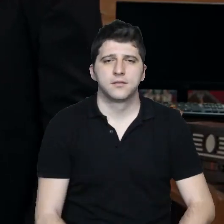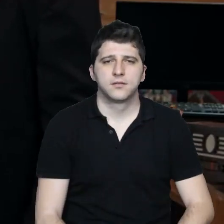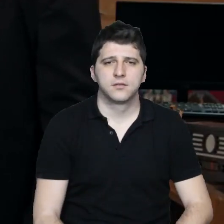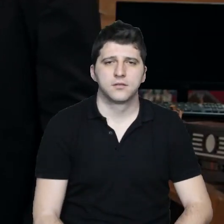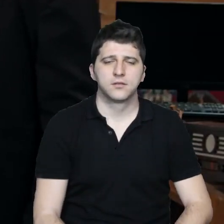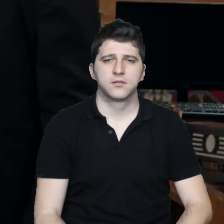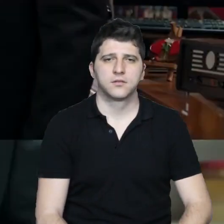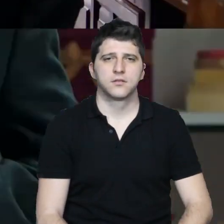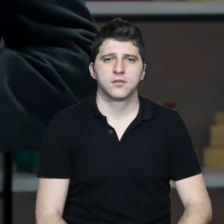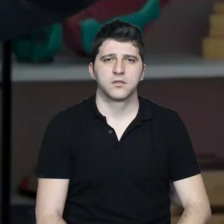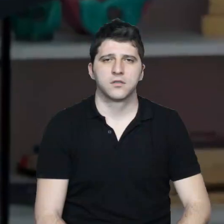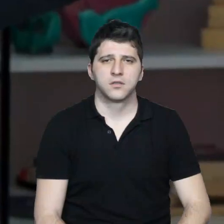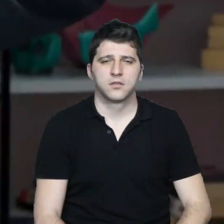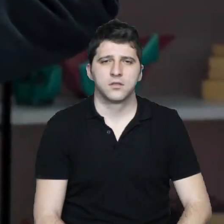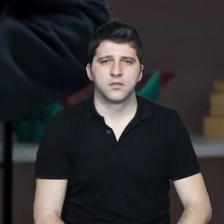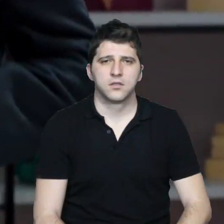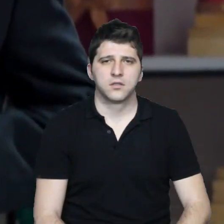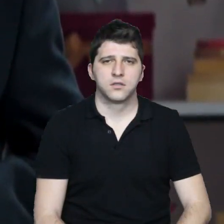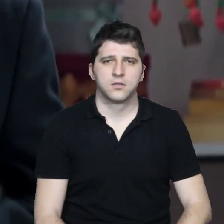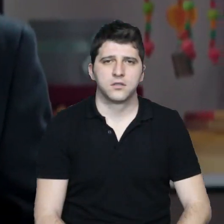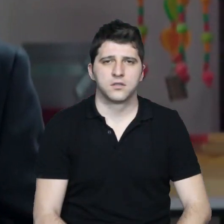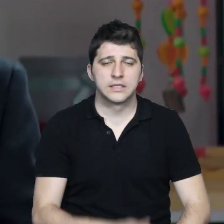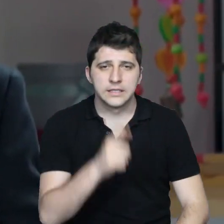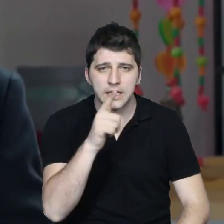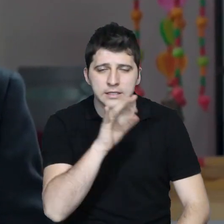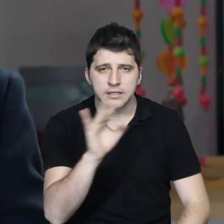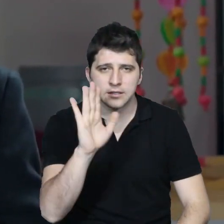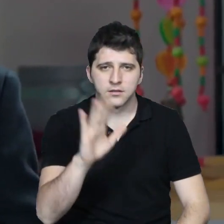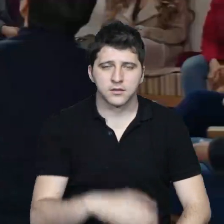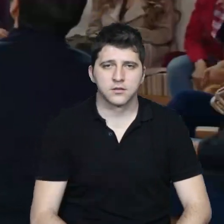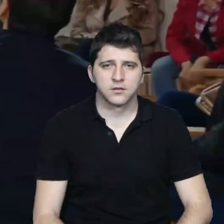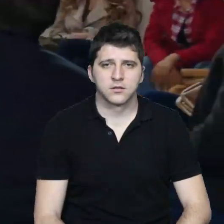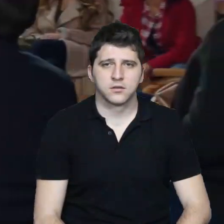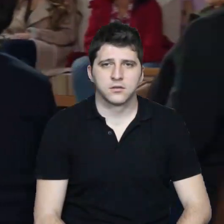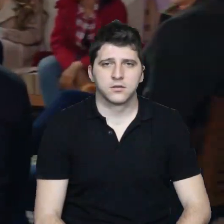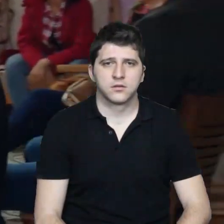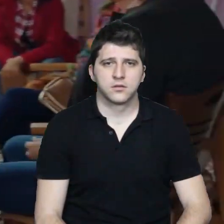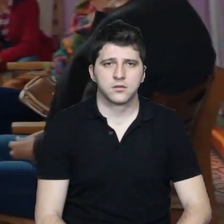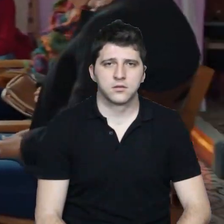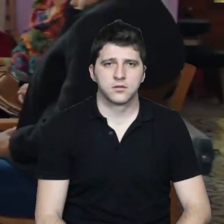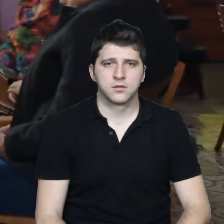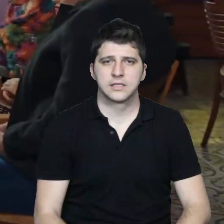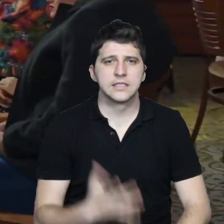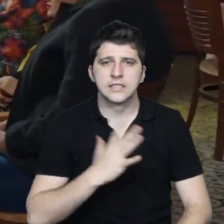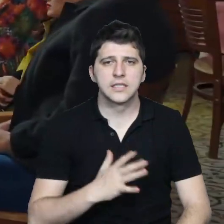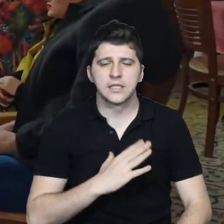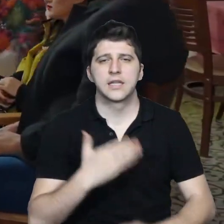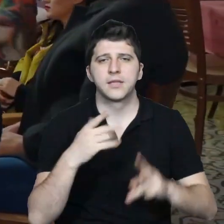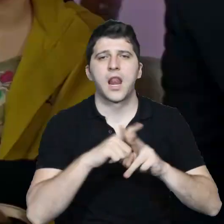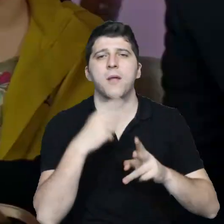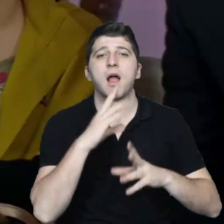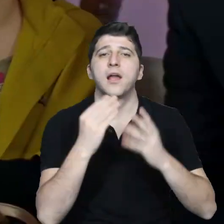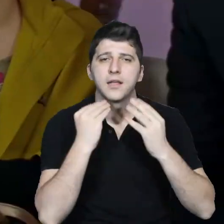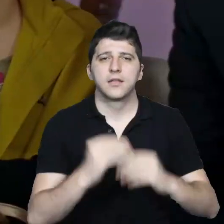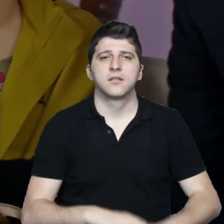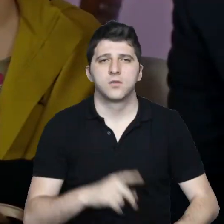çıkardı cebinden bir süre sonra. Sessizlik. Asil de geldi. İstediklerini getirdim Nalan abla. Aa